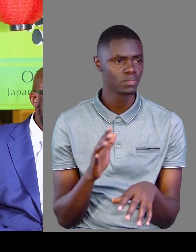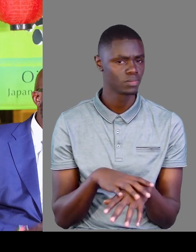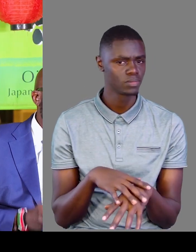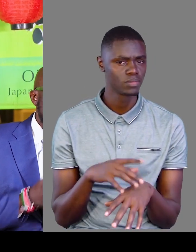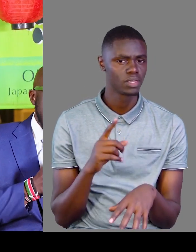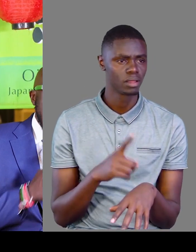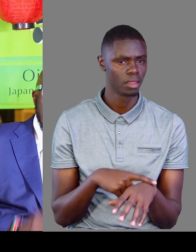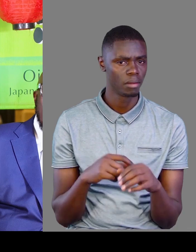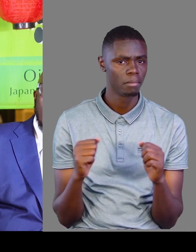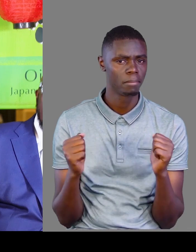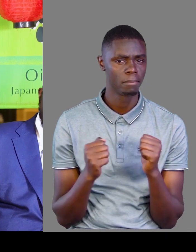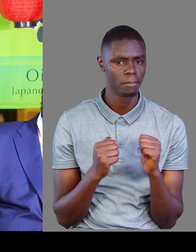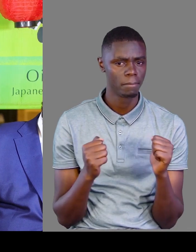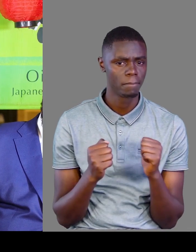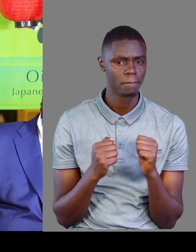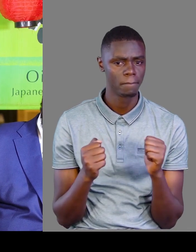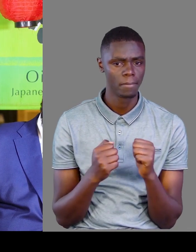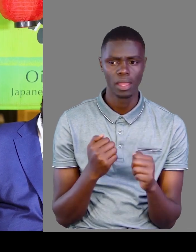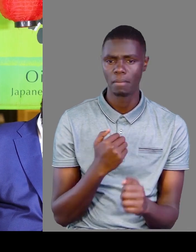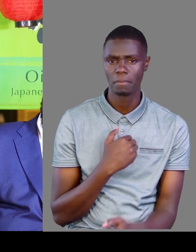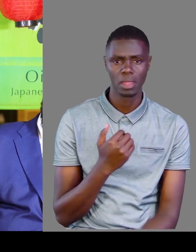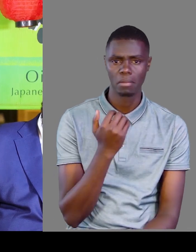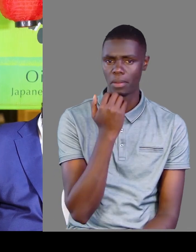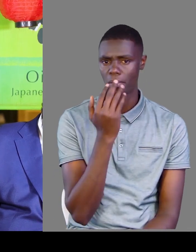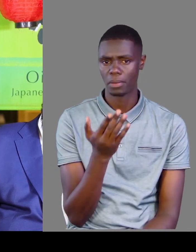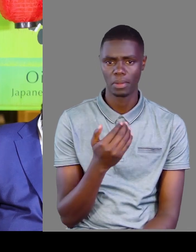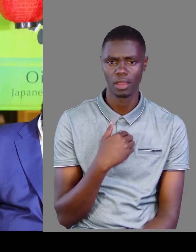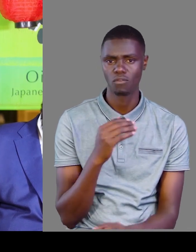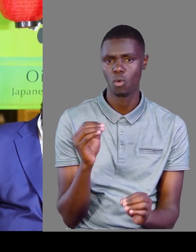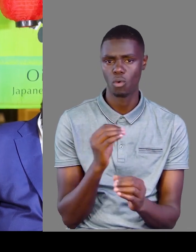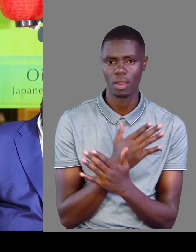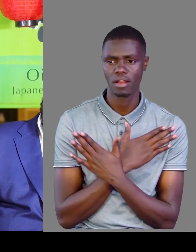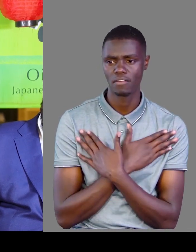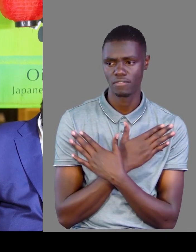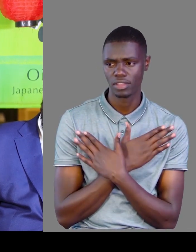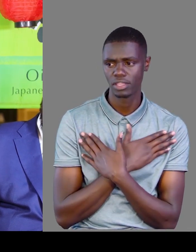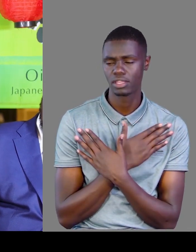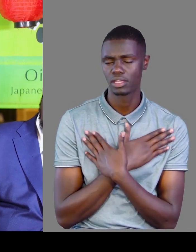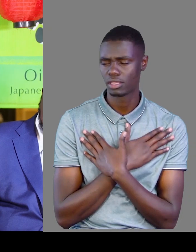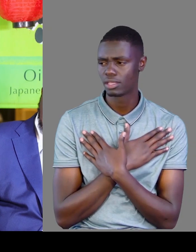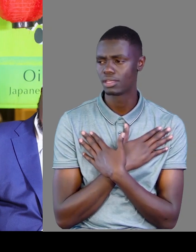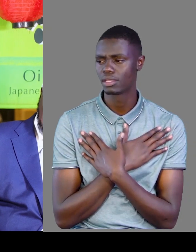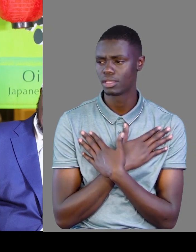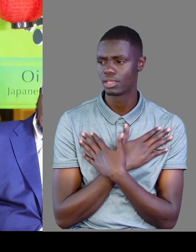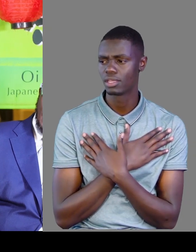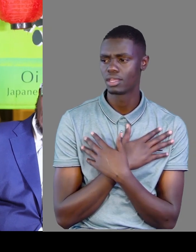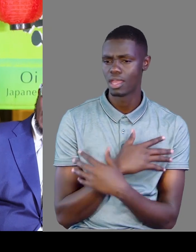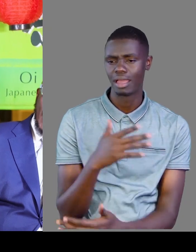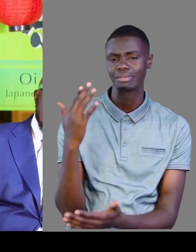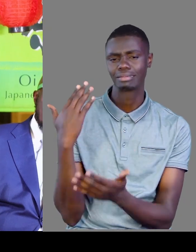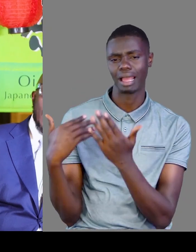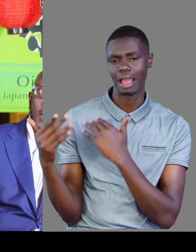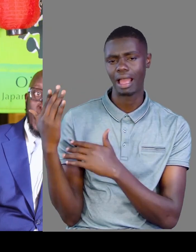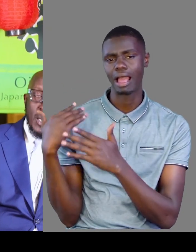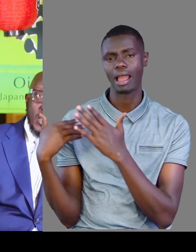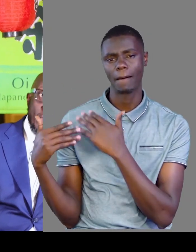natoka magharibi, mimi nasima waga ni marafiki, kufinya finya imekuwa my hobby. Kwanza